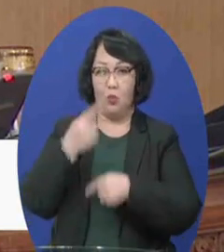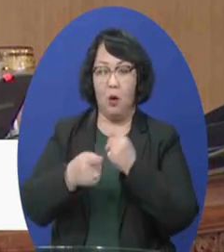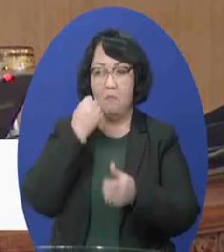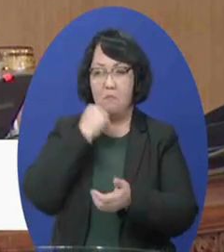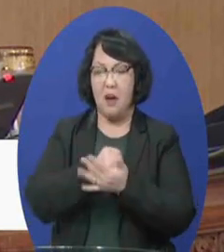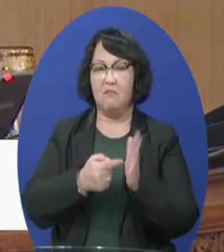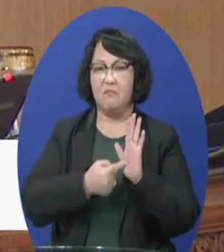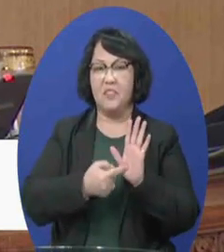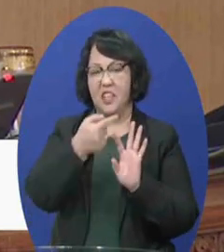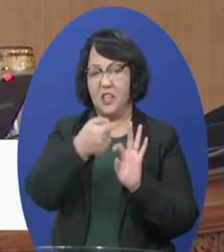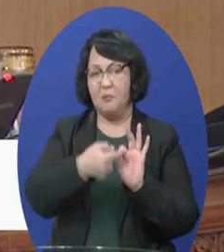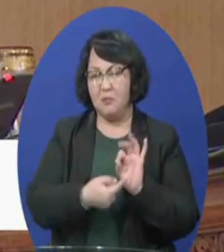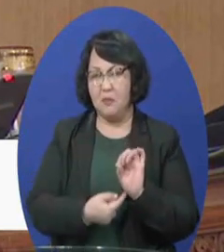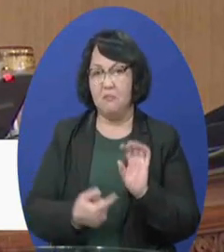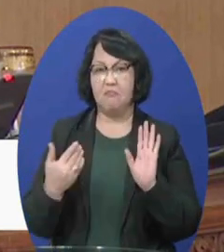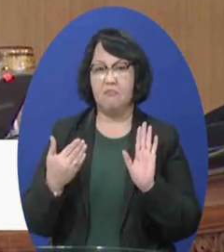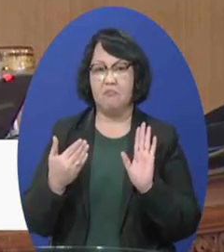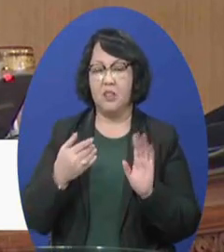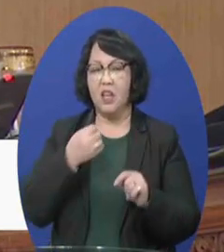баримттай ярина.